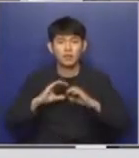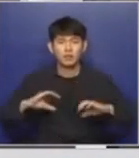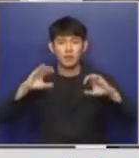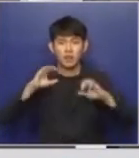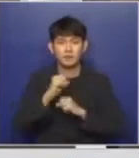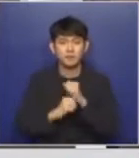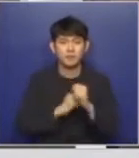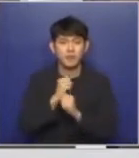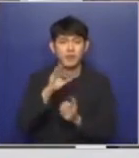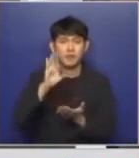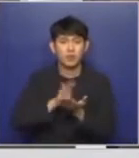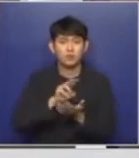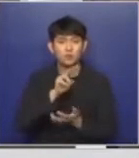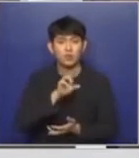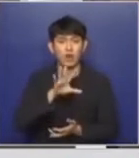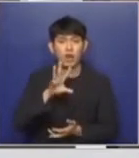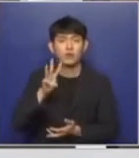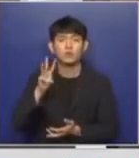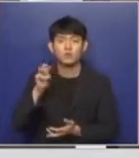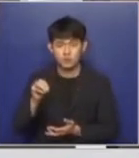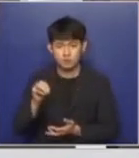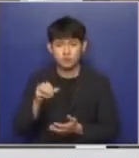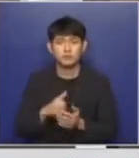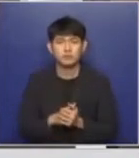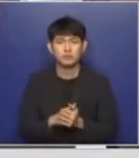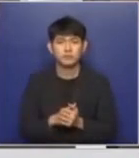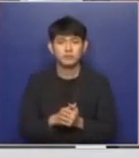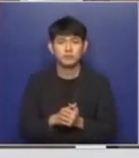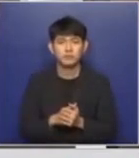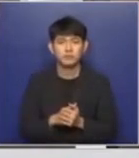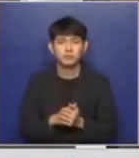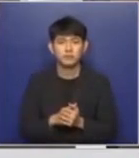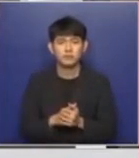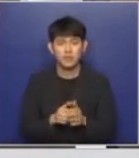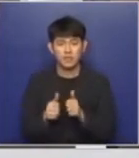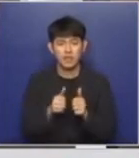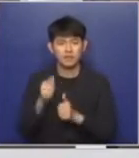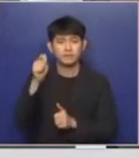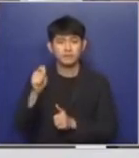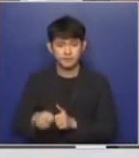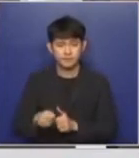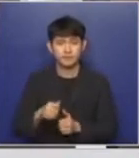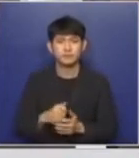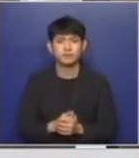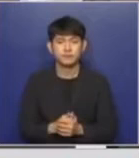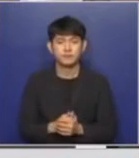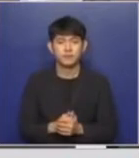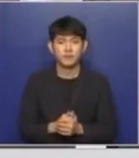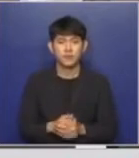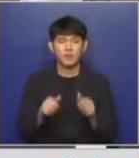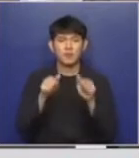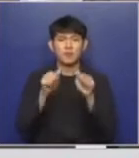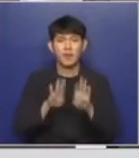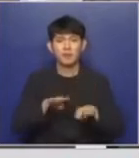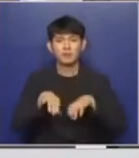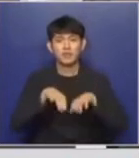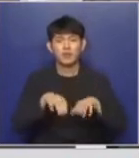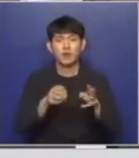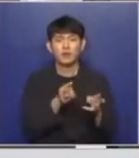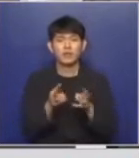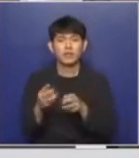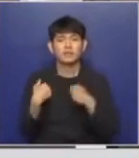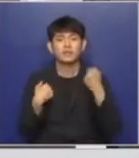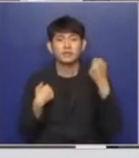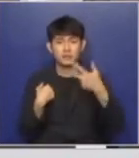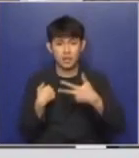าณ2560ที่เรียกกันว่าบิดดิ้งอีบิดดิ้งรูปแบบมี3วิธีท่านประธานครับ